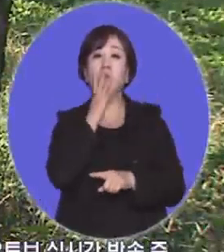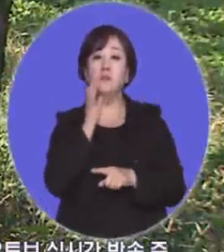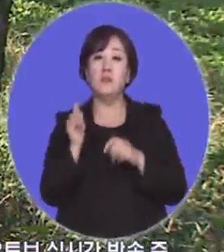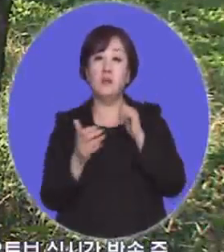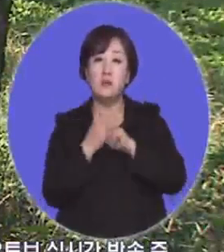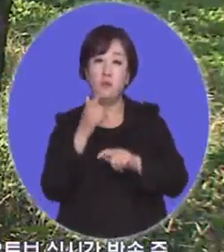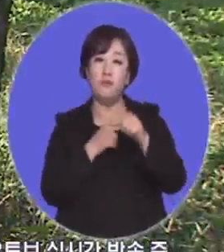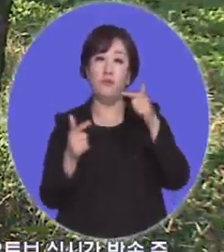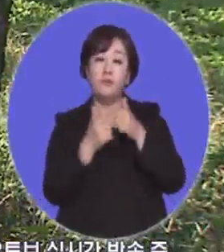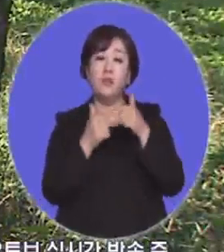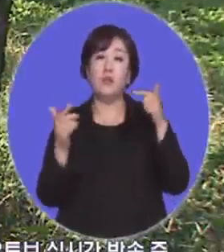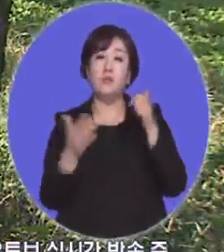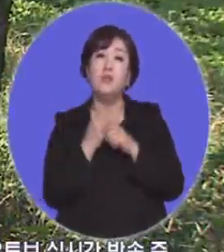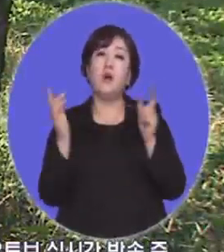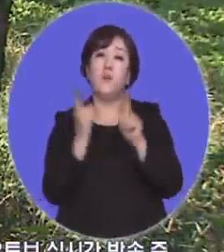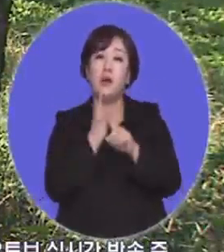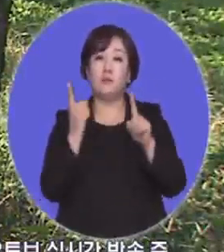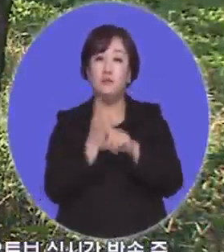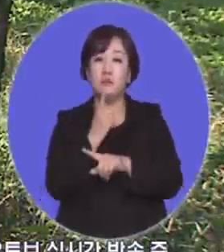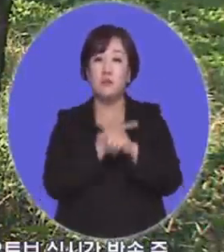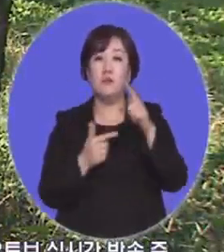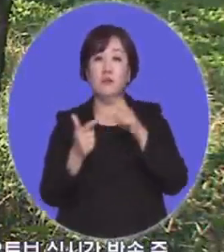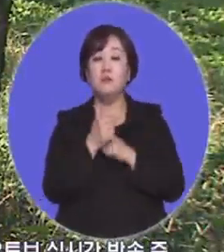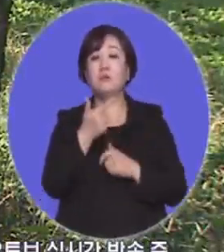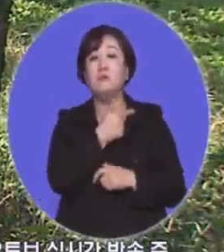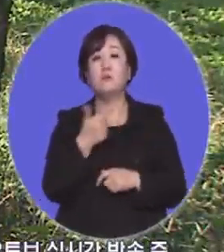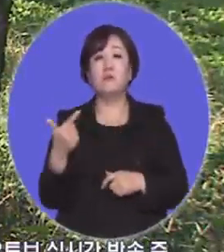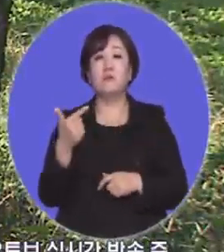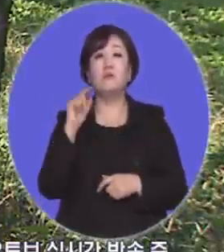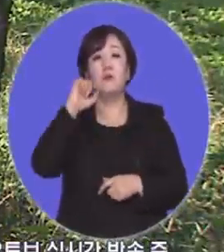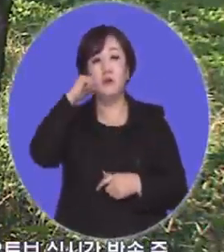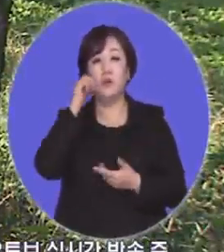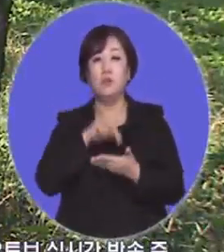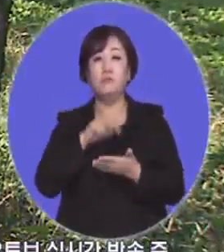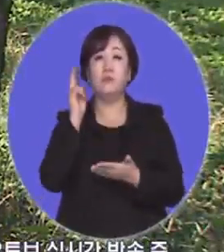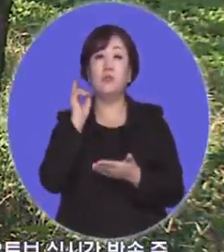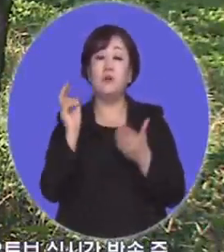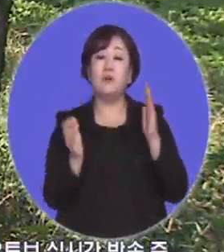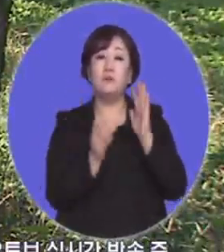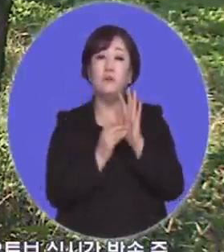속도감 있는 품질 개량에 걸림돌이 되고 있습니다. UBC 뉴스 김진구입니다.